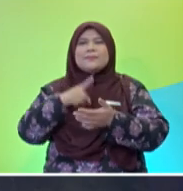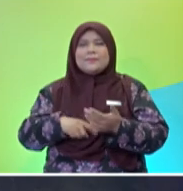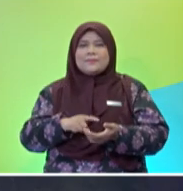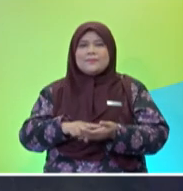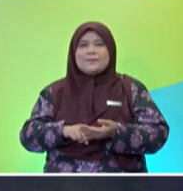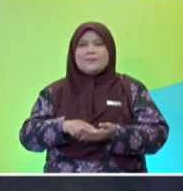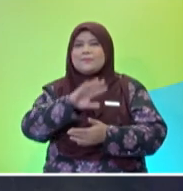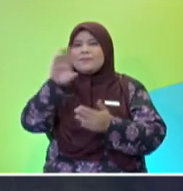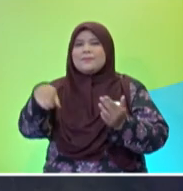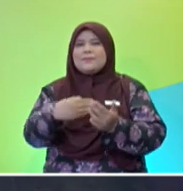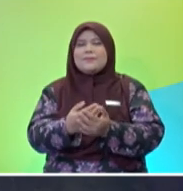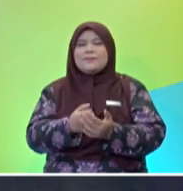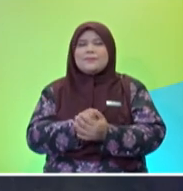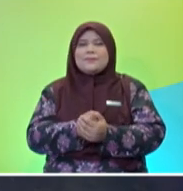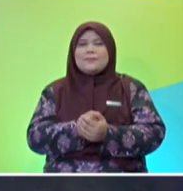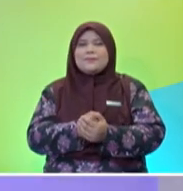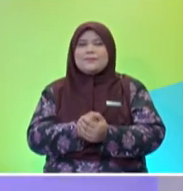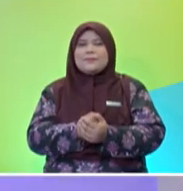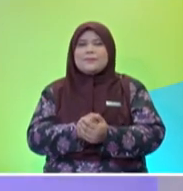adik-adik semua